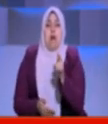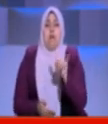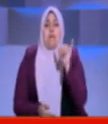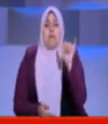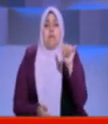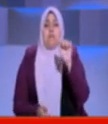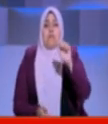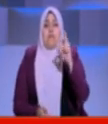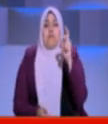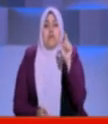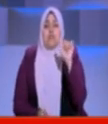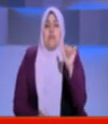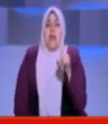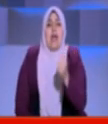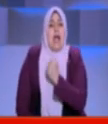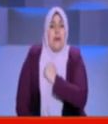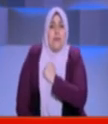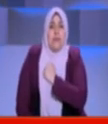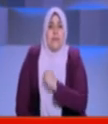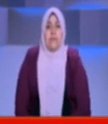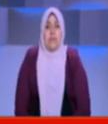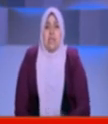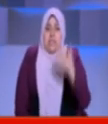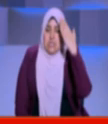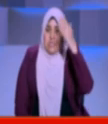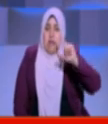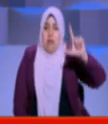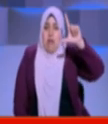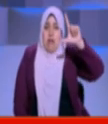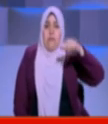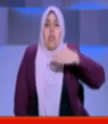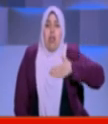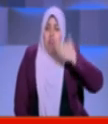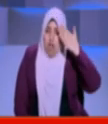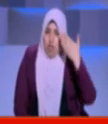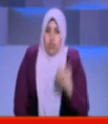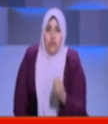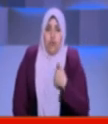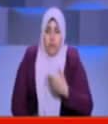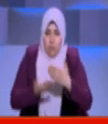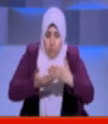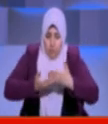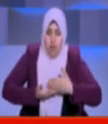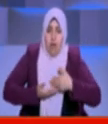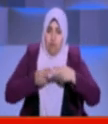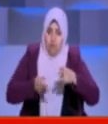حبيبي. سيد الرئيس، أتشرف بقبول هذا التكليف.